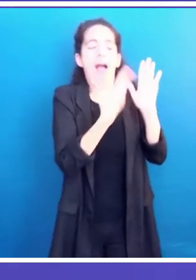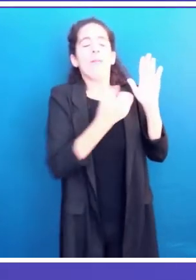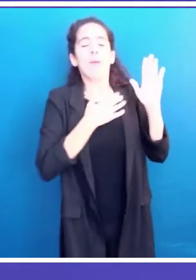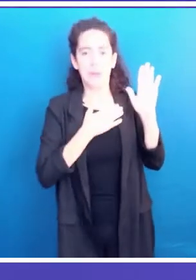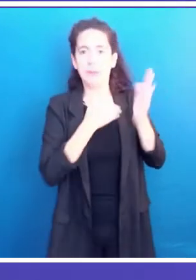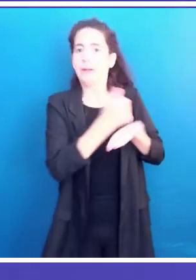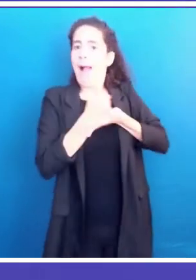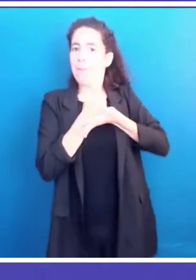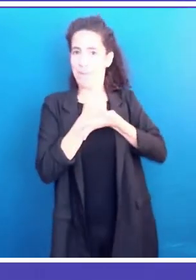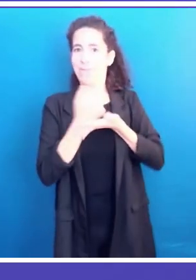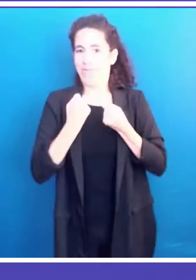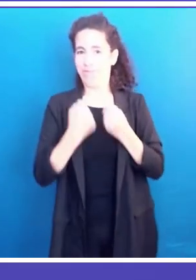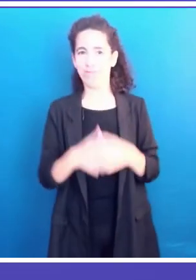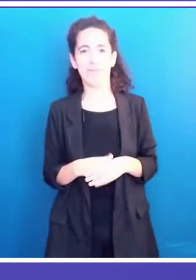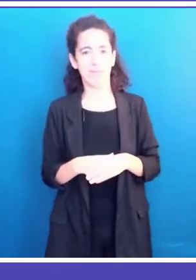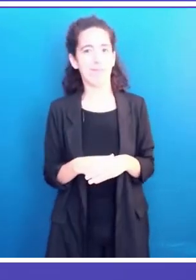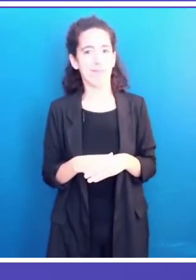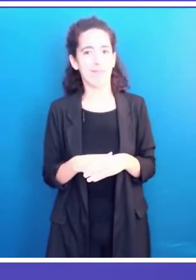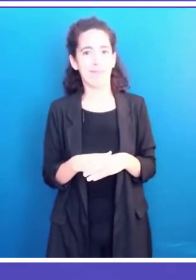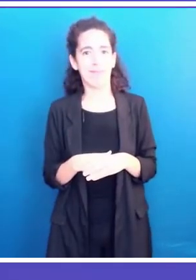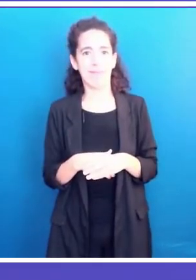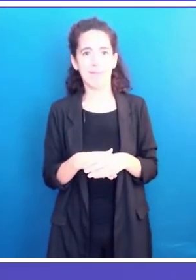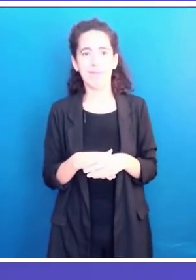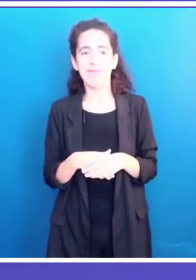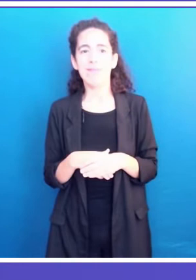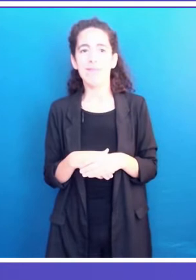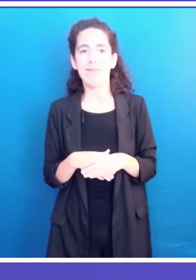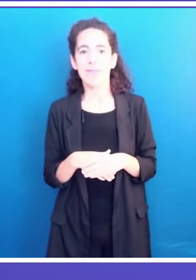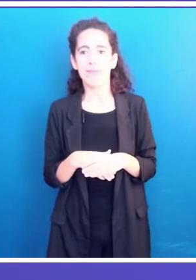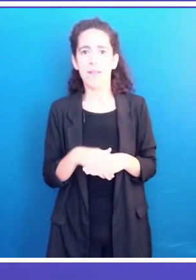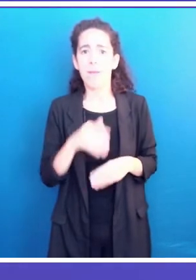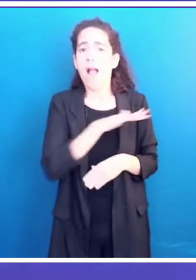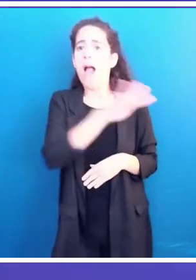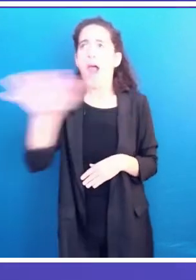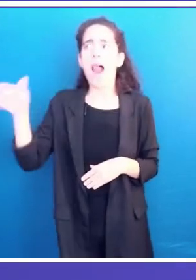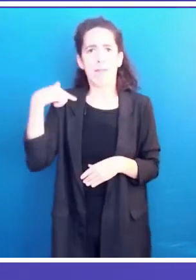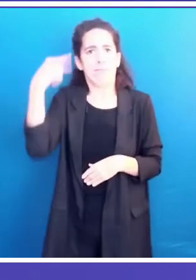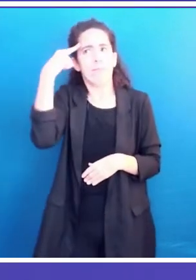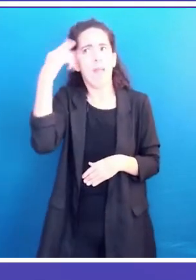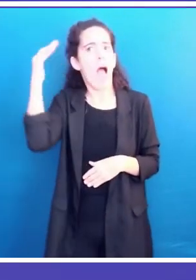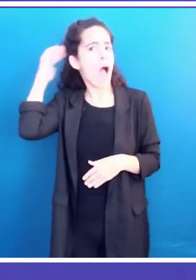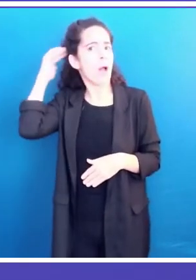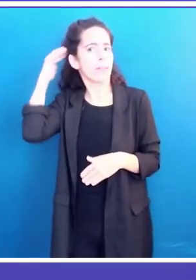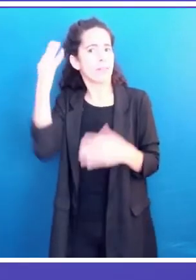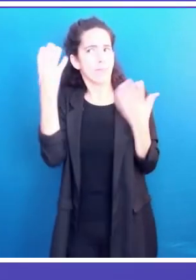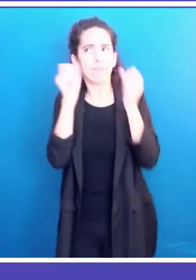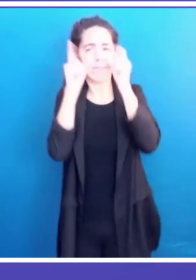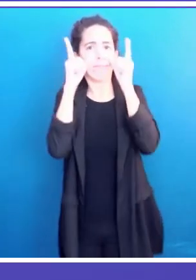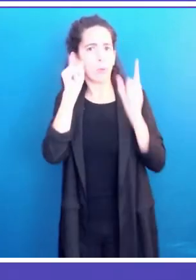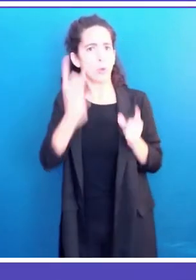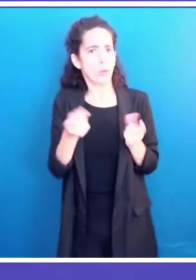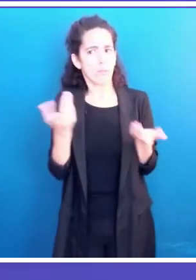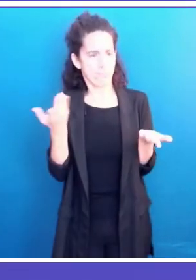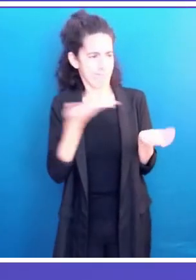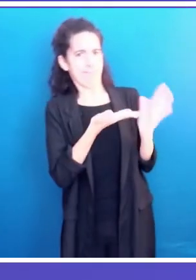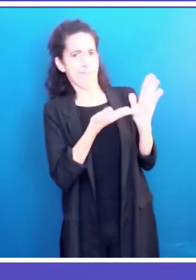بالنوع الاجتماعي ومراعاته في كافة الأجندات، يمكننا أن نحقق التقدم ليس فقط من